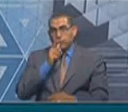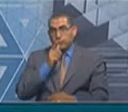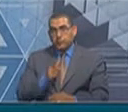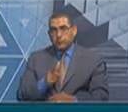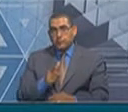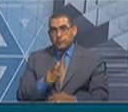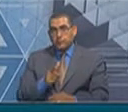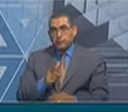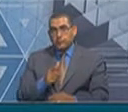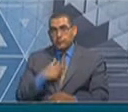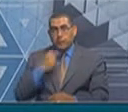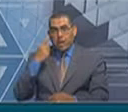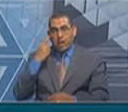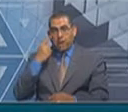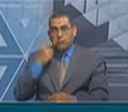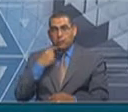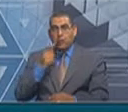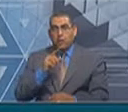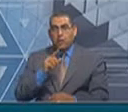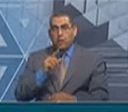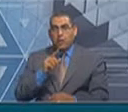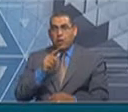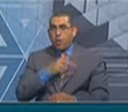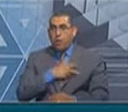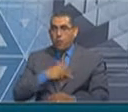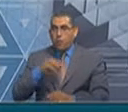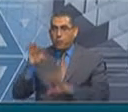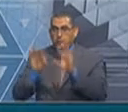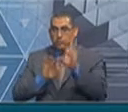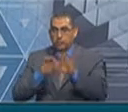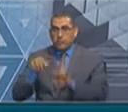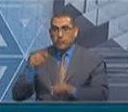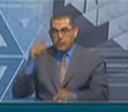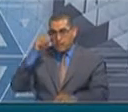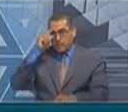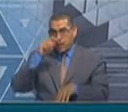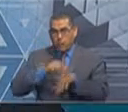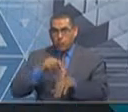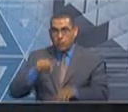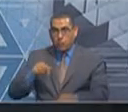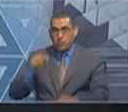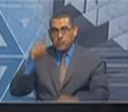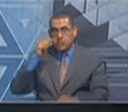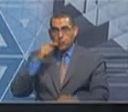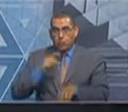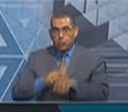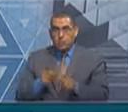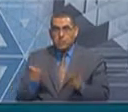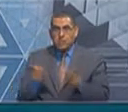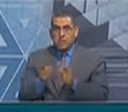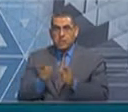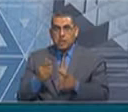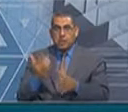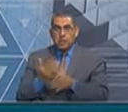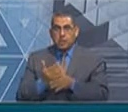عملية تشكيل الحكومة في مرحلة صعبة وضيقة نتيجة